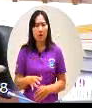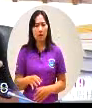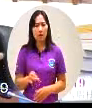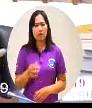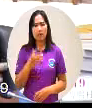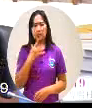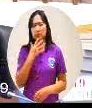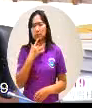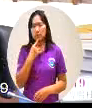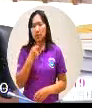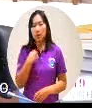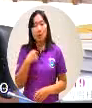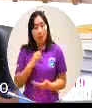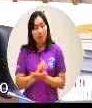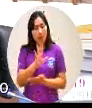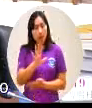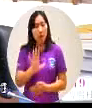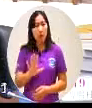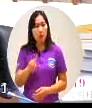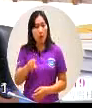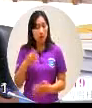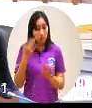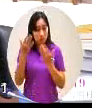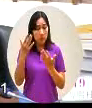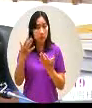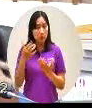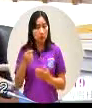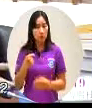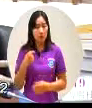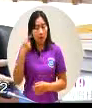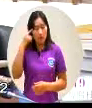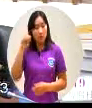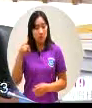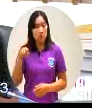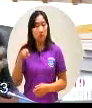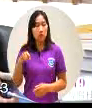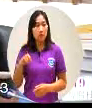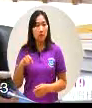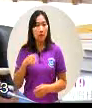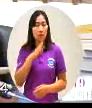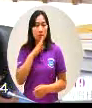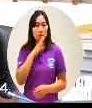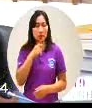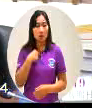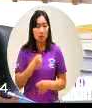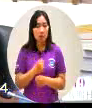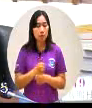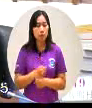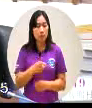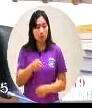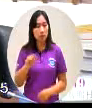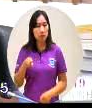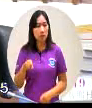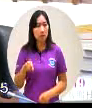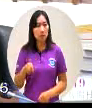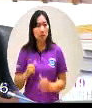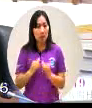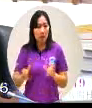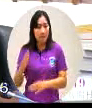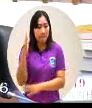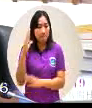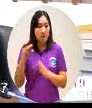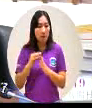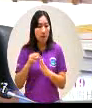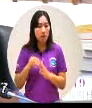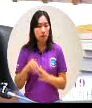方面的报告，你也非常清楚，嘛真认同吼我这种的看法，吼甲这种的做法。那民政局这边也愿意看到区